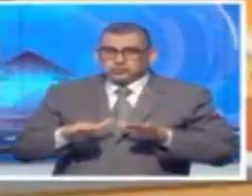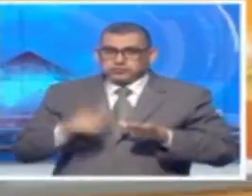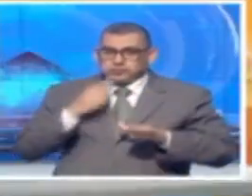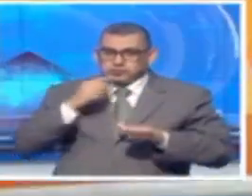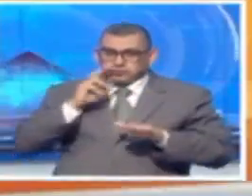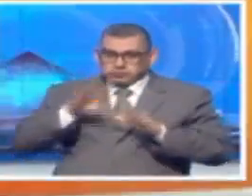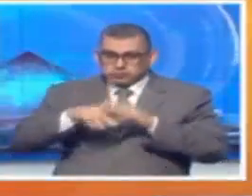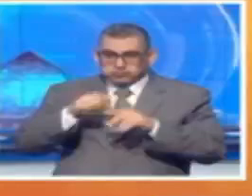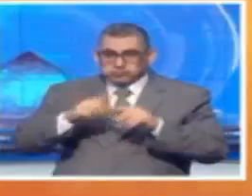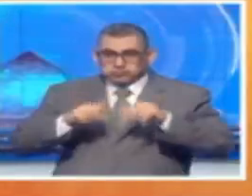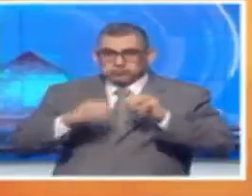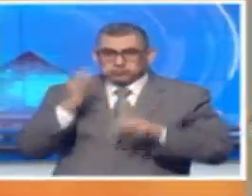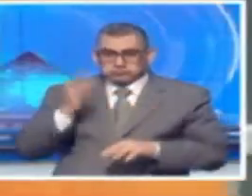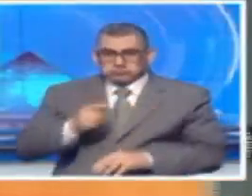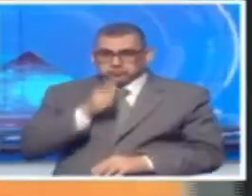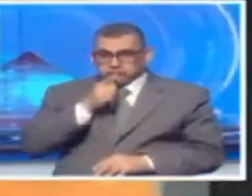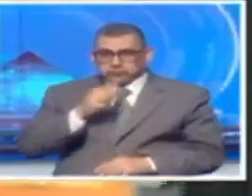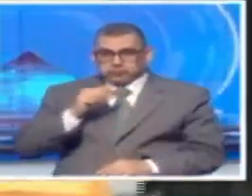عالية للمواطنين.